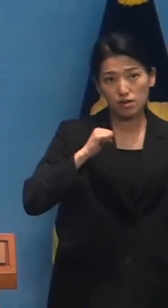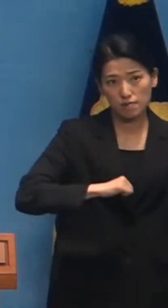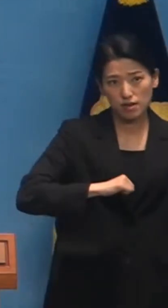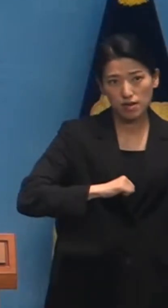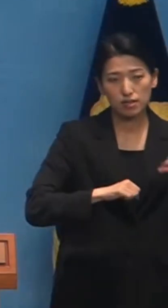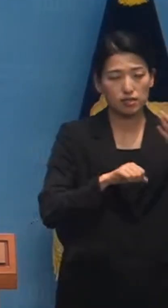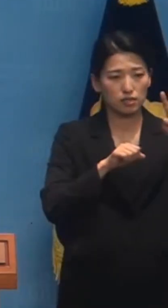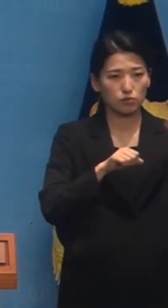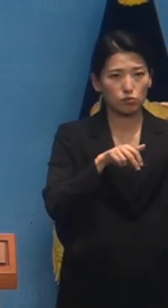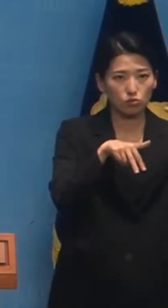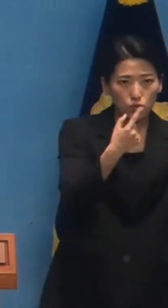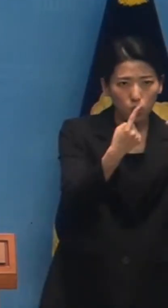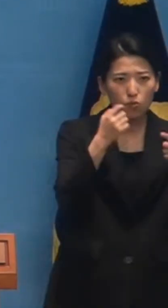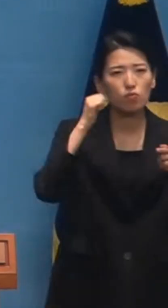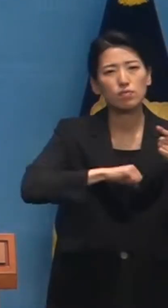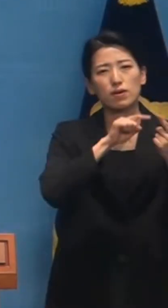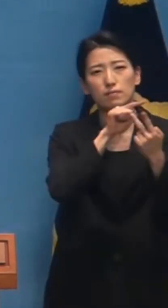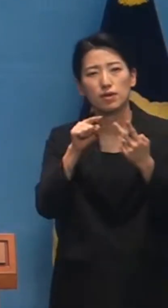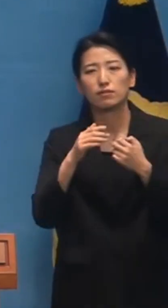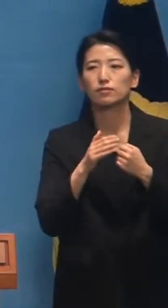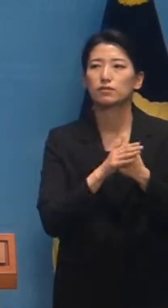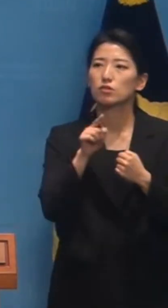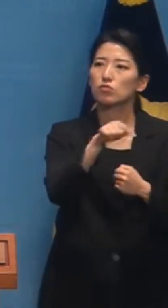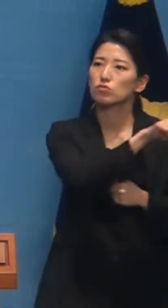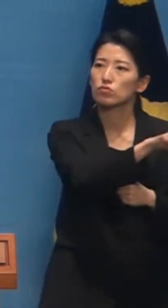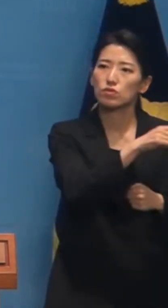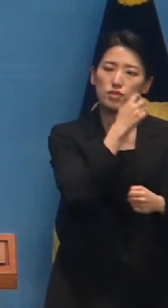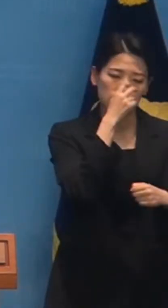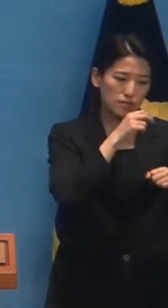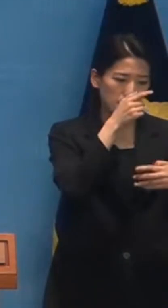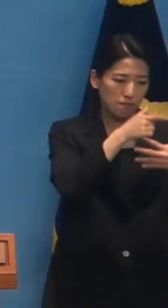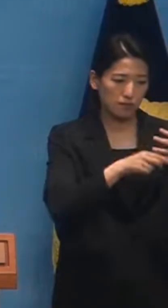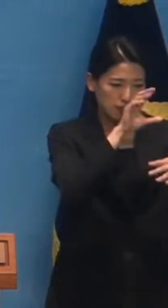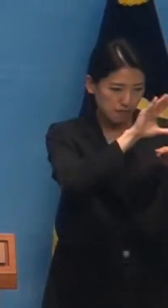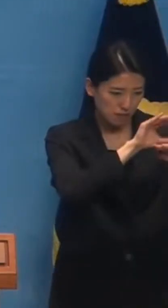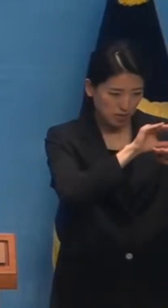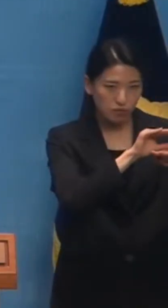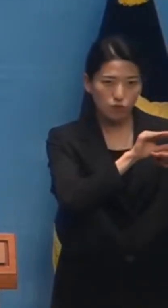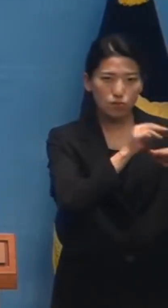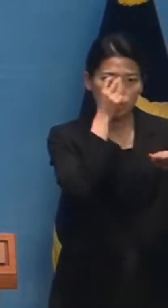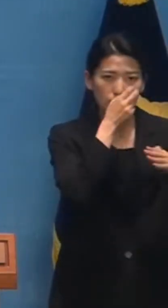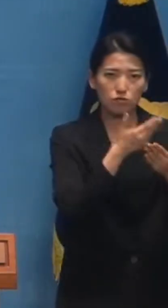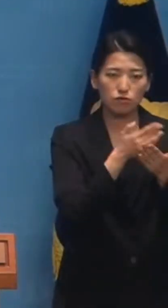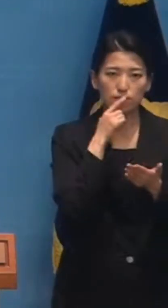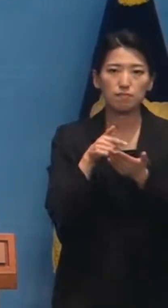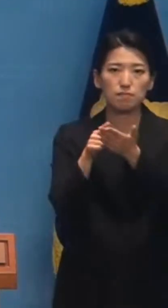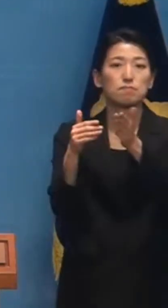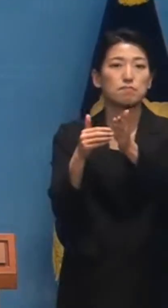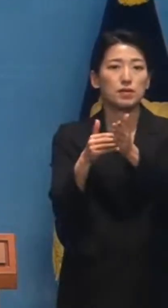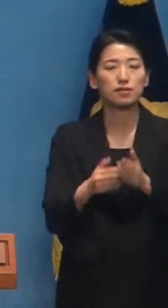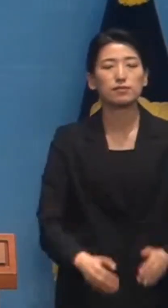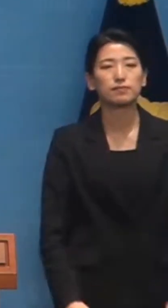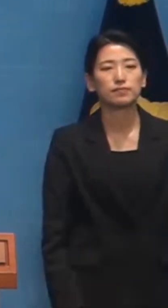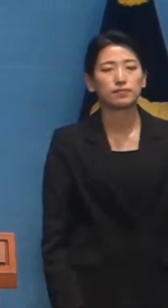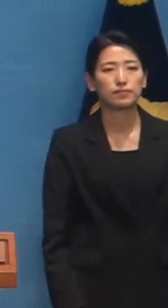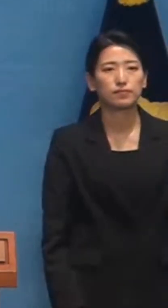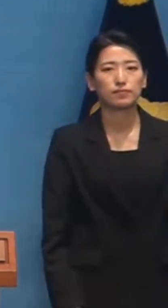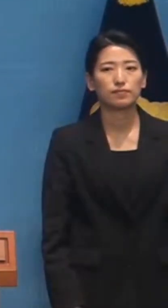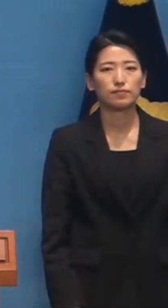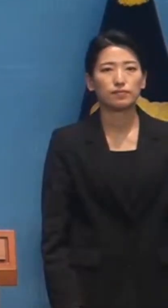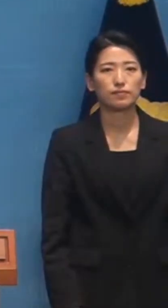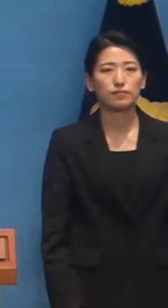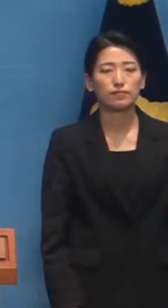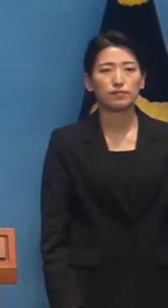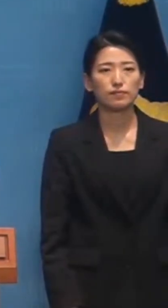제16조를 위반하여 선방심의에 심의 신청하였습니다. 마지막으로 김동화 의원님 하시겠습니다.